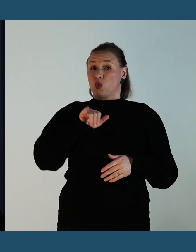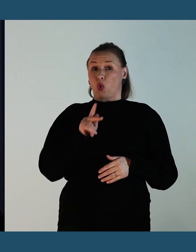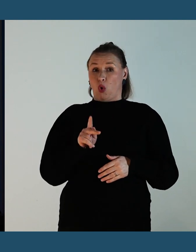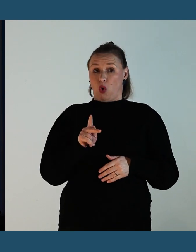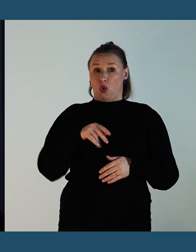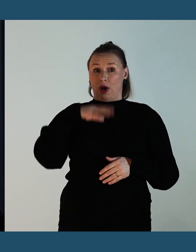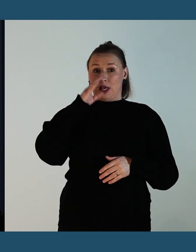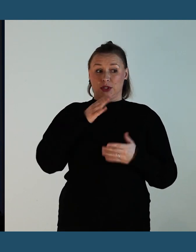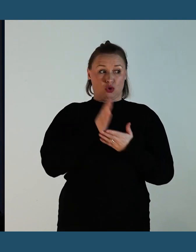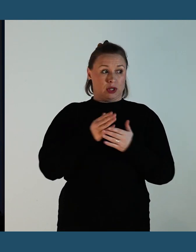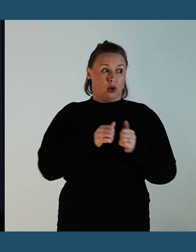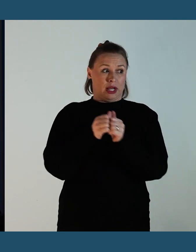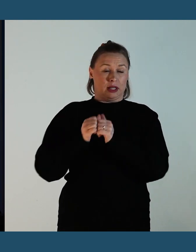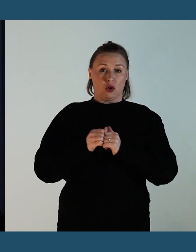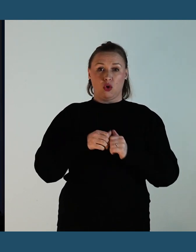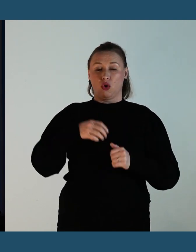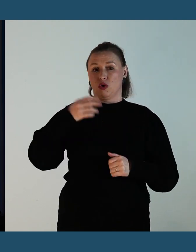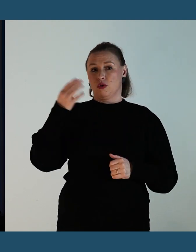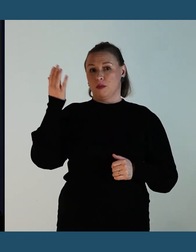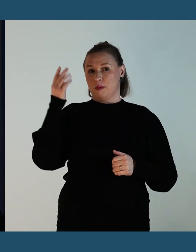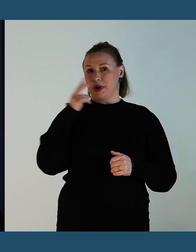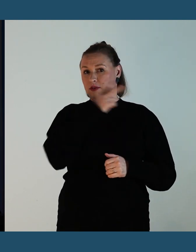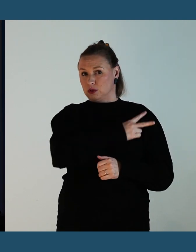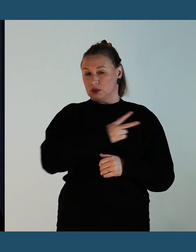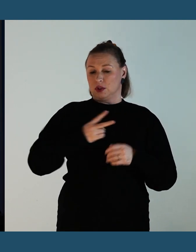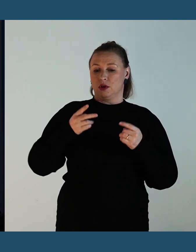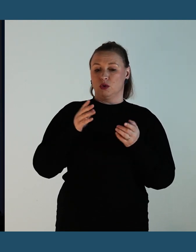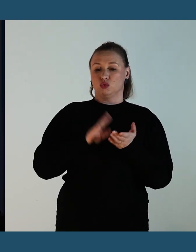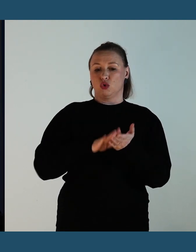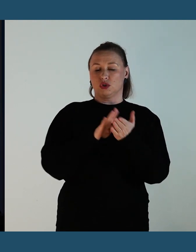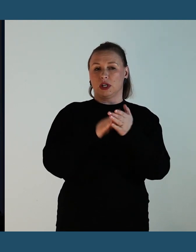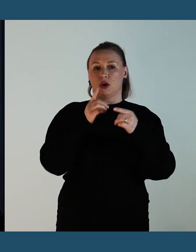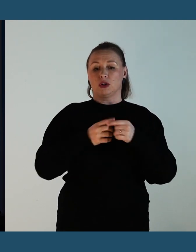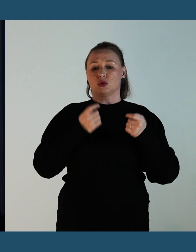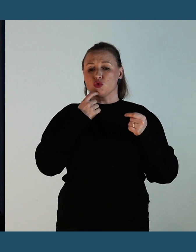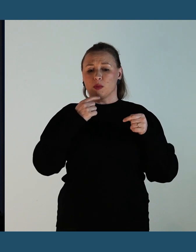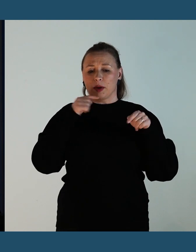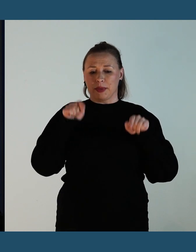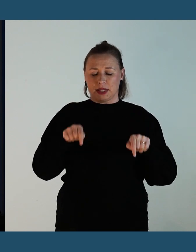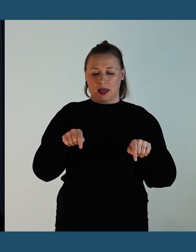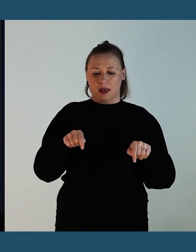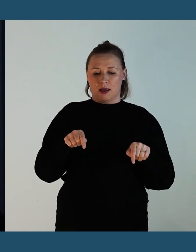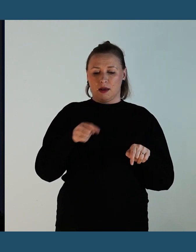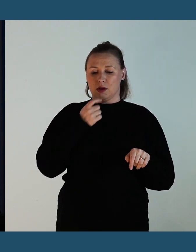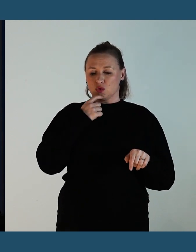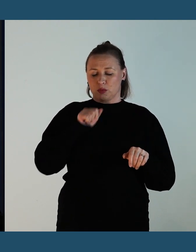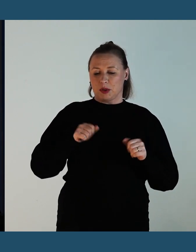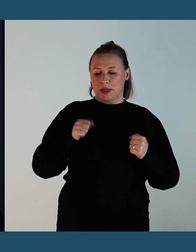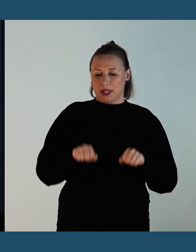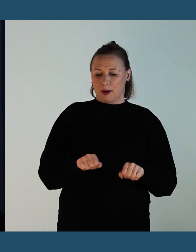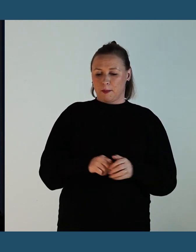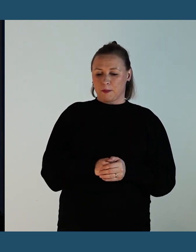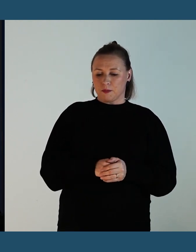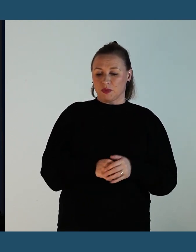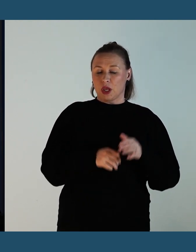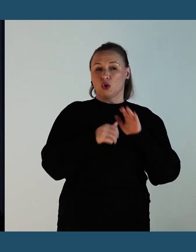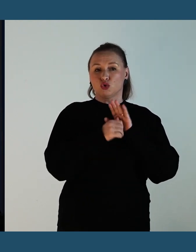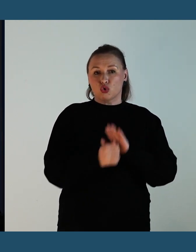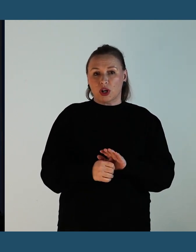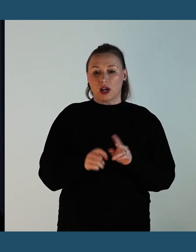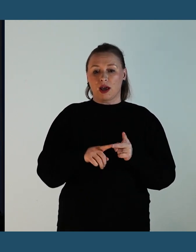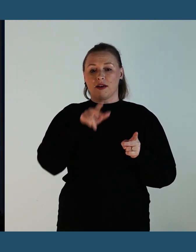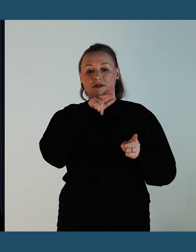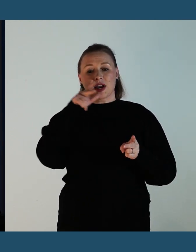tehostaa toimiaan kaikenlaisen seksuaaliseen suuntautumiseen tai sukupuoli-identiteettiin perustuvan syrjinnän, väkivallan ja